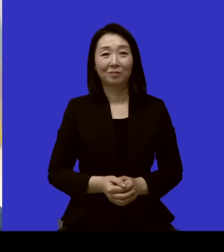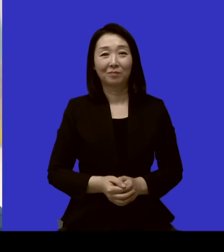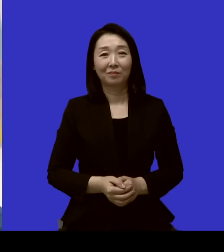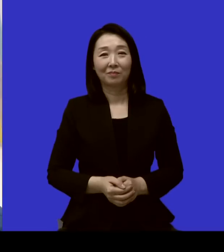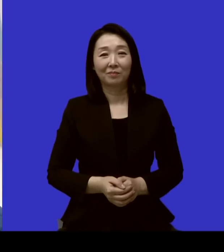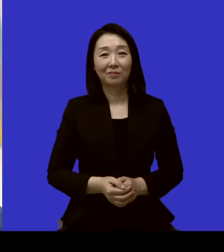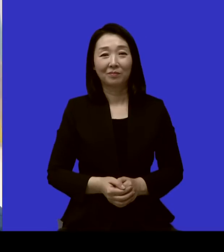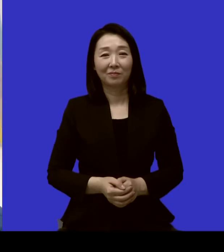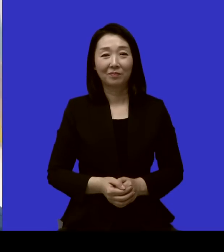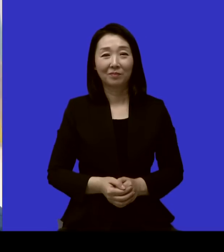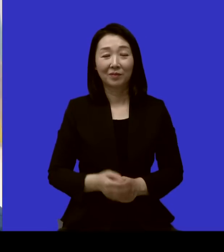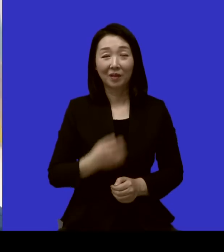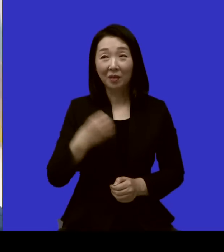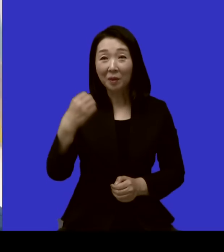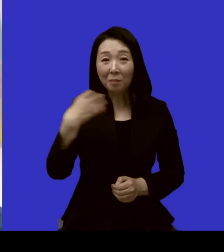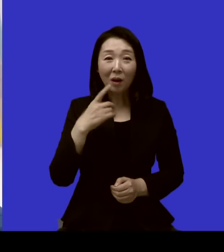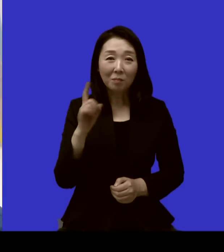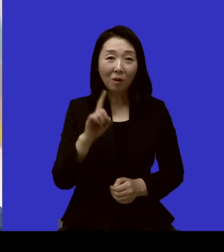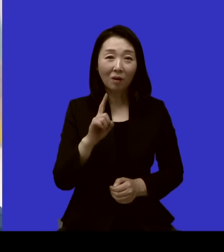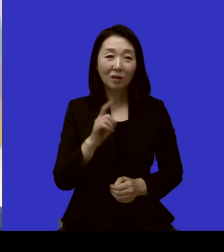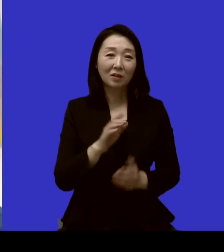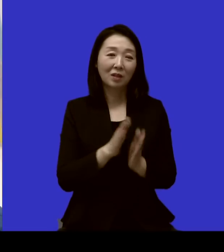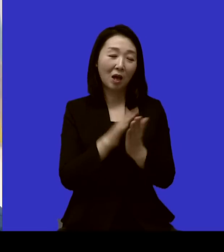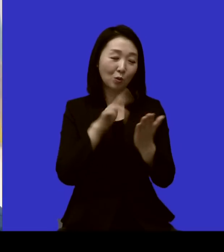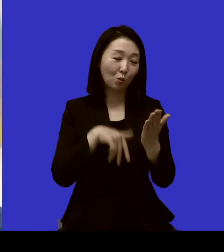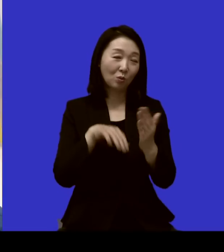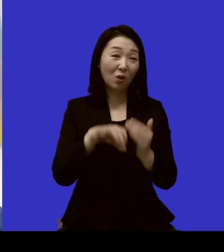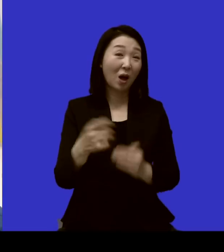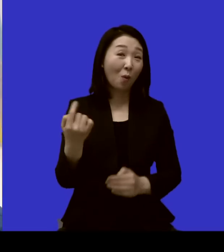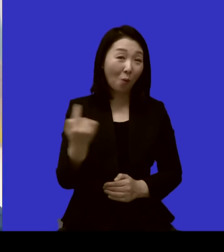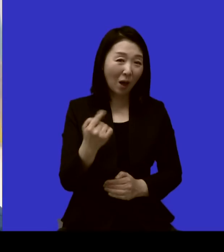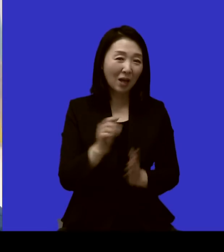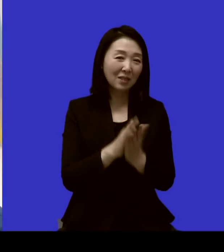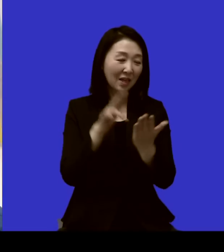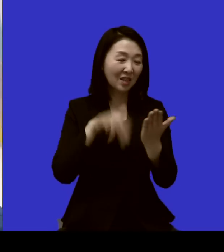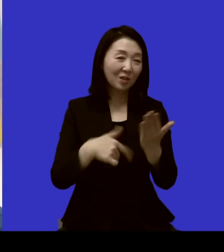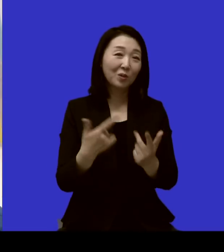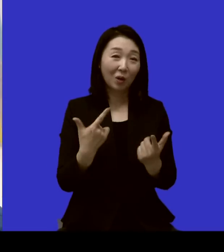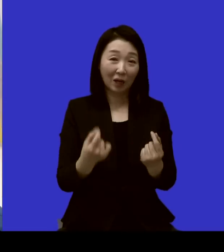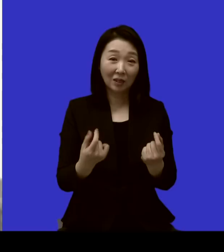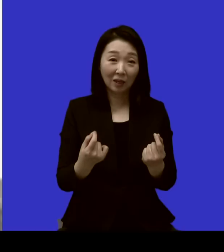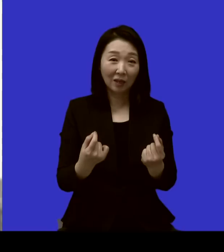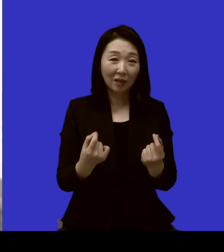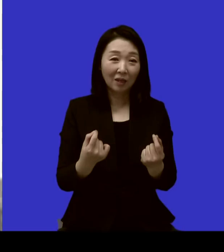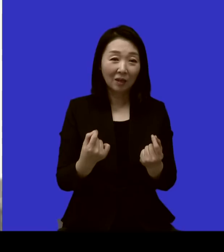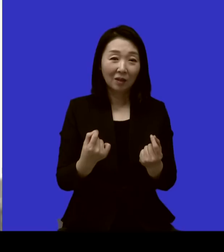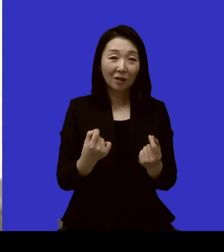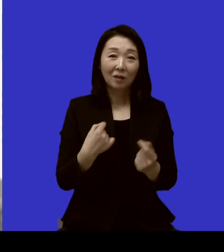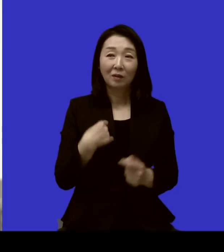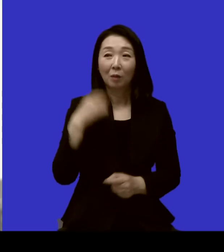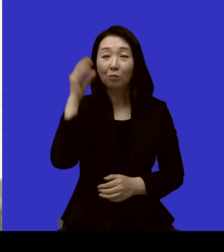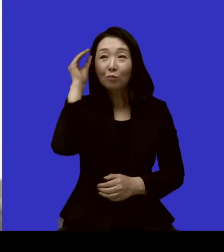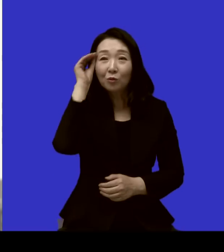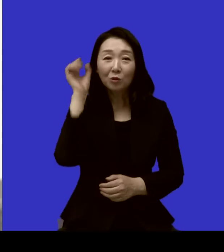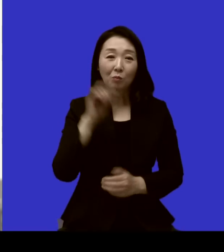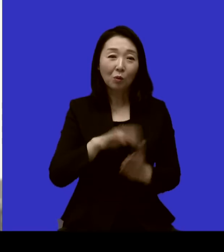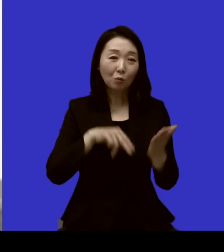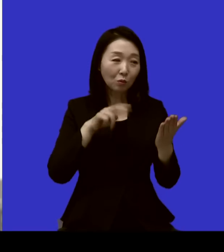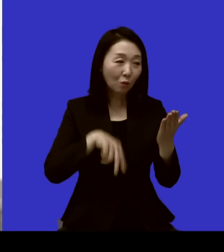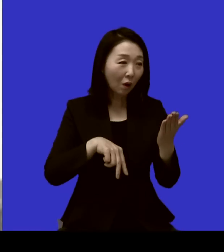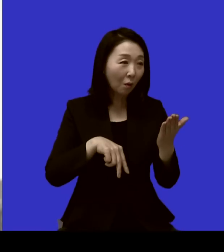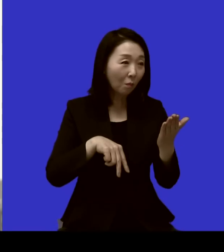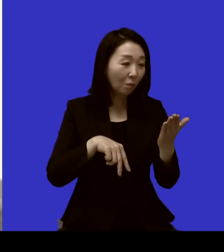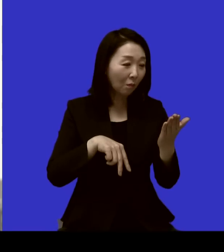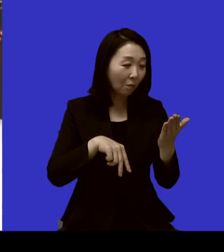그래서 저한테 이제 한마디 하신 거예요. 그냥 도서관에 왔으면 예. 책을 읽는 거다. 근데 저는 정말 무지했던 게 도서관이 뭐